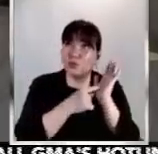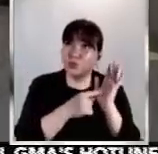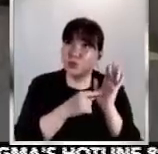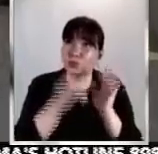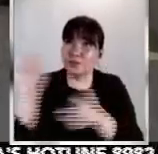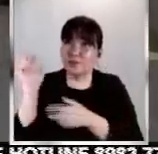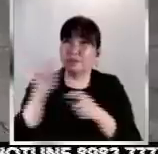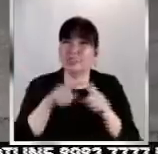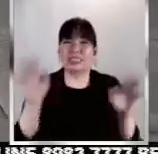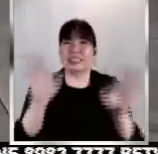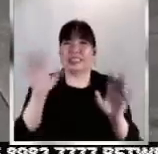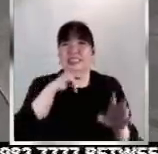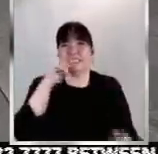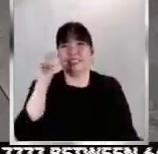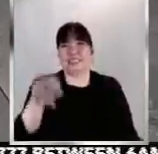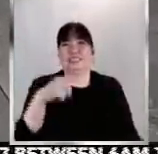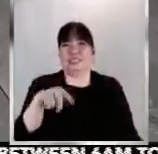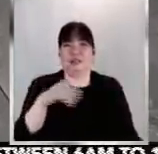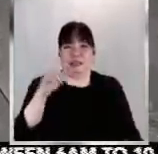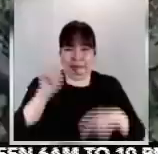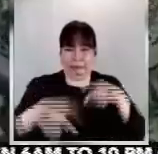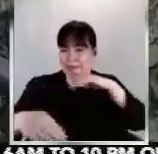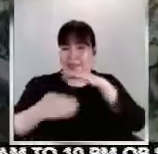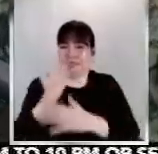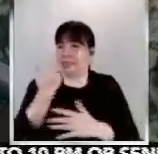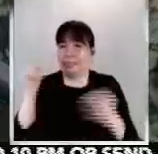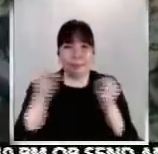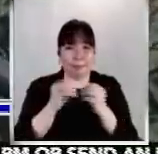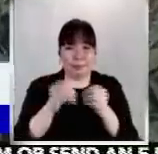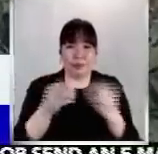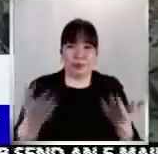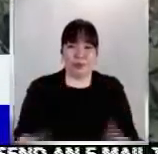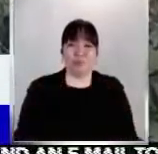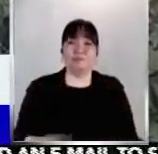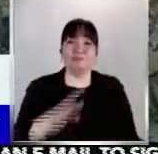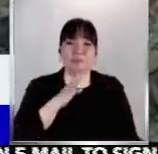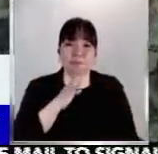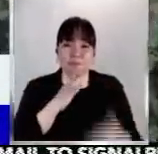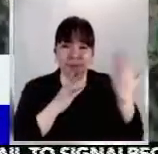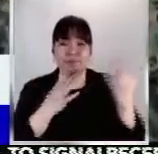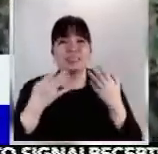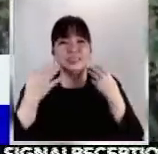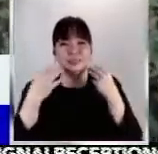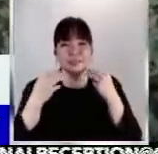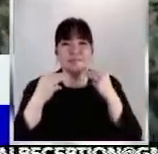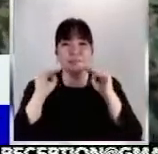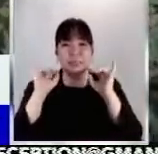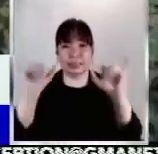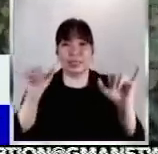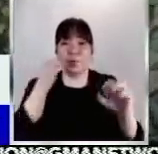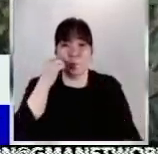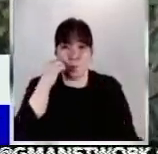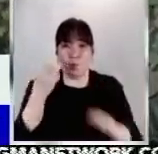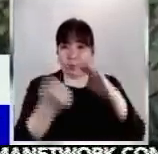sa palibot ng simbahan at maging sa Plaza Miranda. Stay home, as much as possible yung ating mga deboto sa ating mahal na